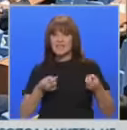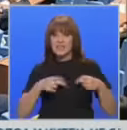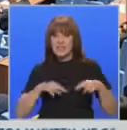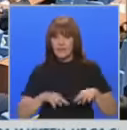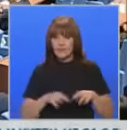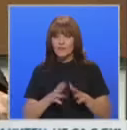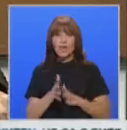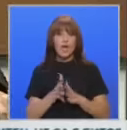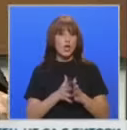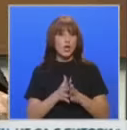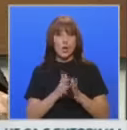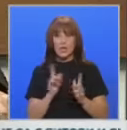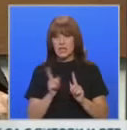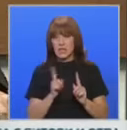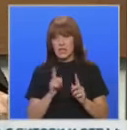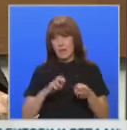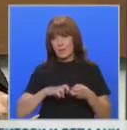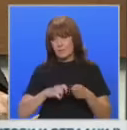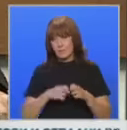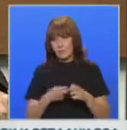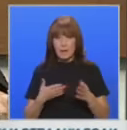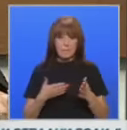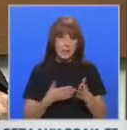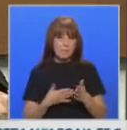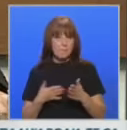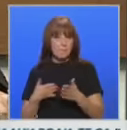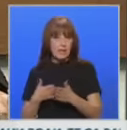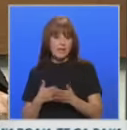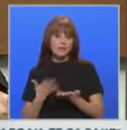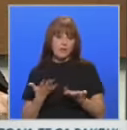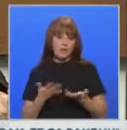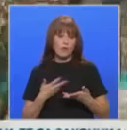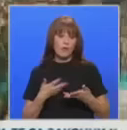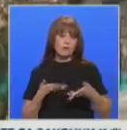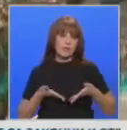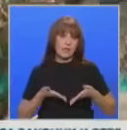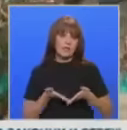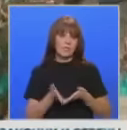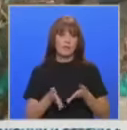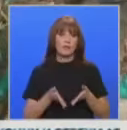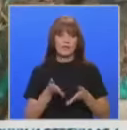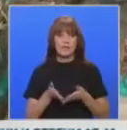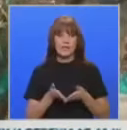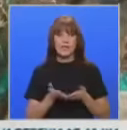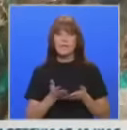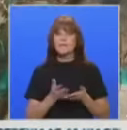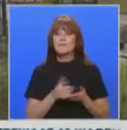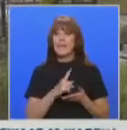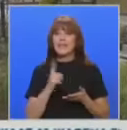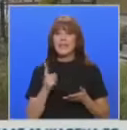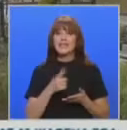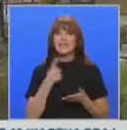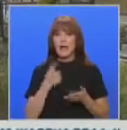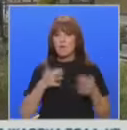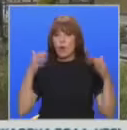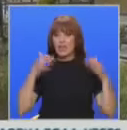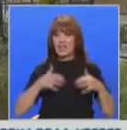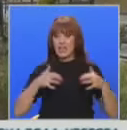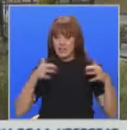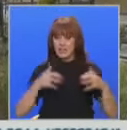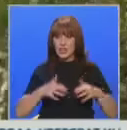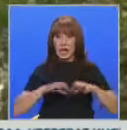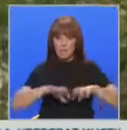да не бъдат възпрепятствани по техните основни артерии. Според експерти, не само рекордните валежи, но